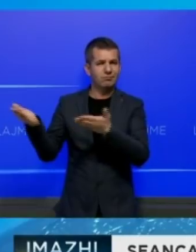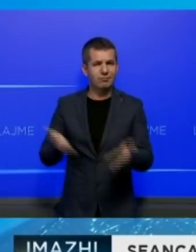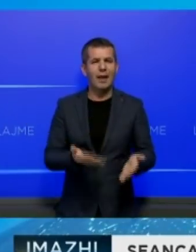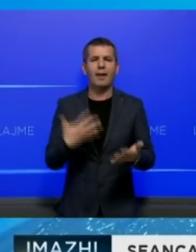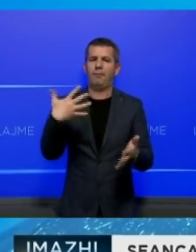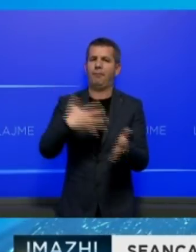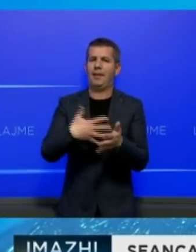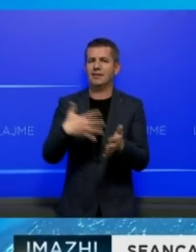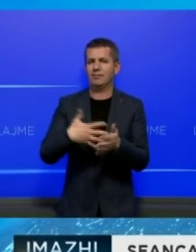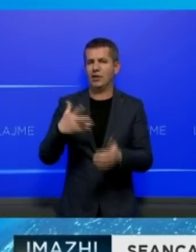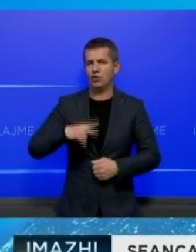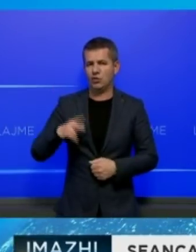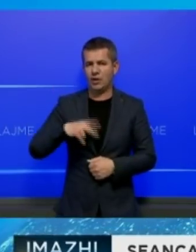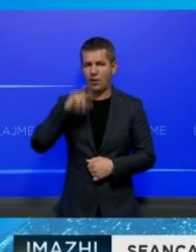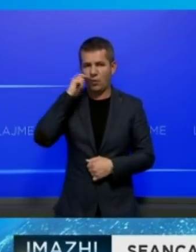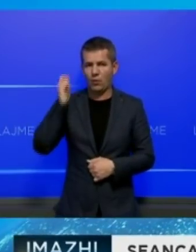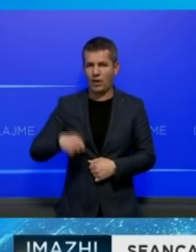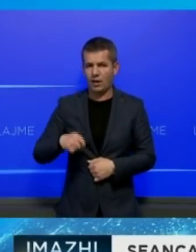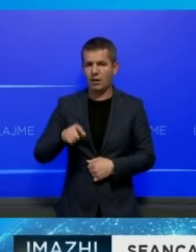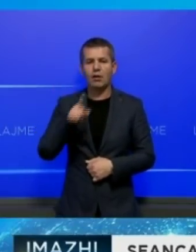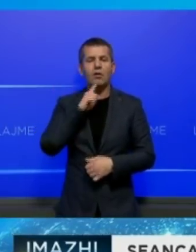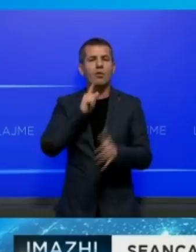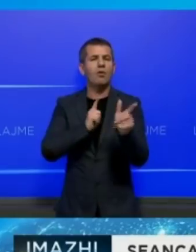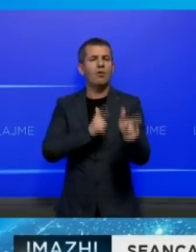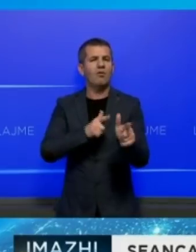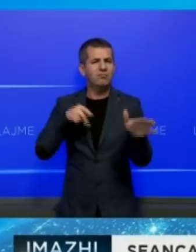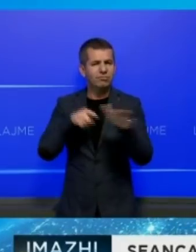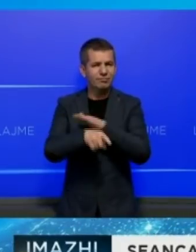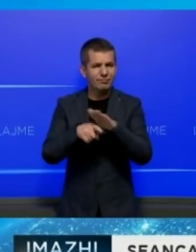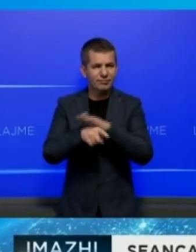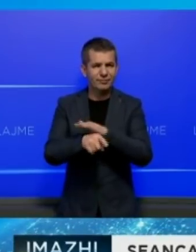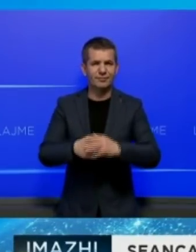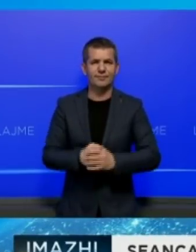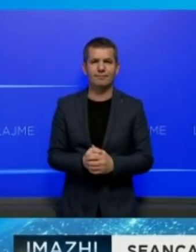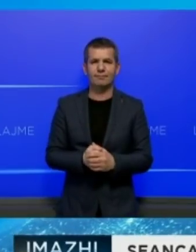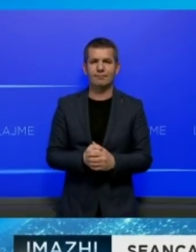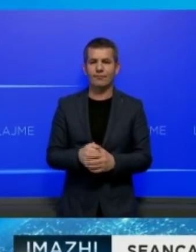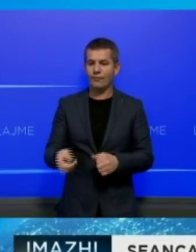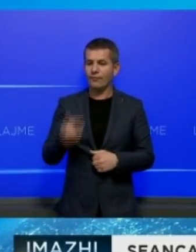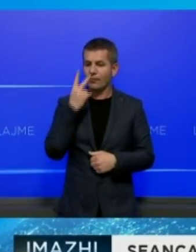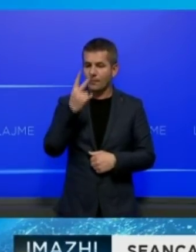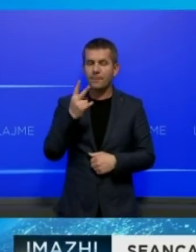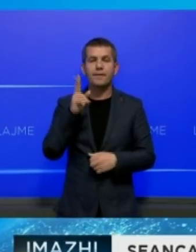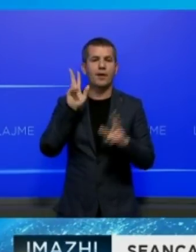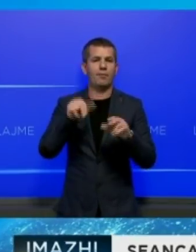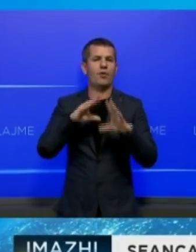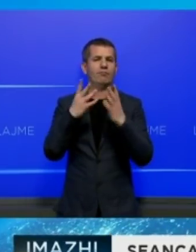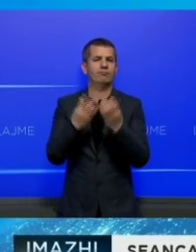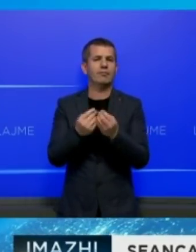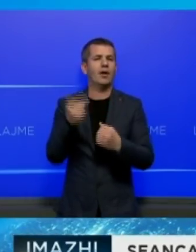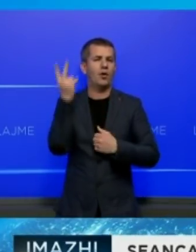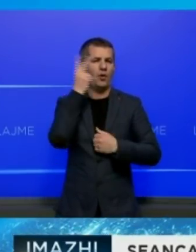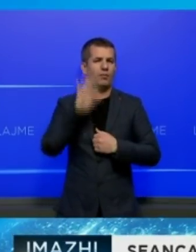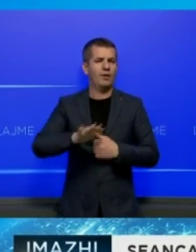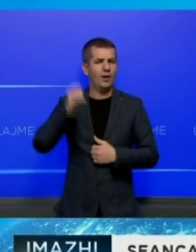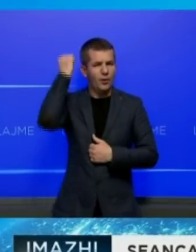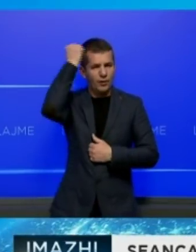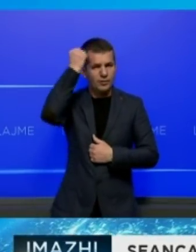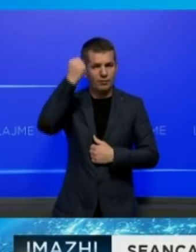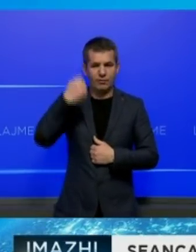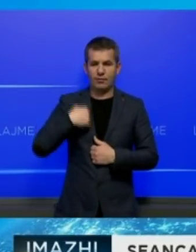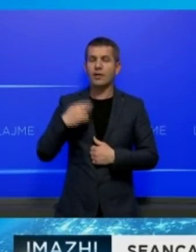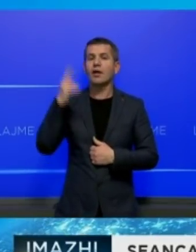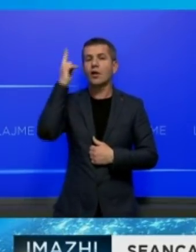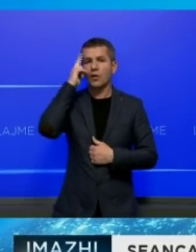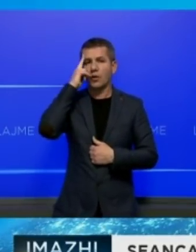5000 qytetarëve të Ukrainës të shpërngulur nga lufta. Ky rrështim i jep kuptim vendit tonë Republikës së Kosovës. Jo sepse njohim